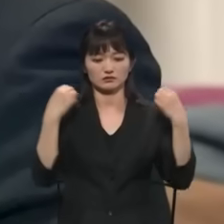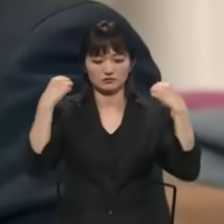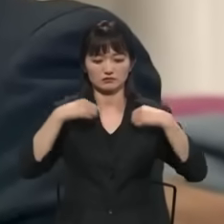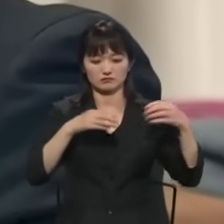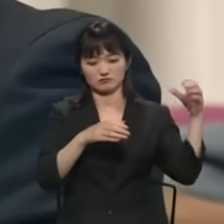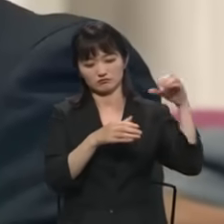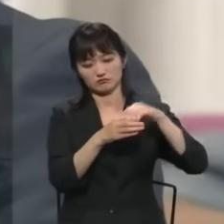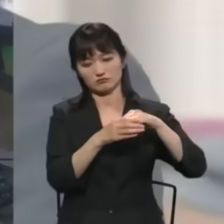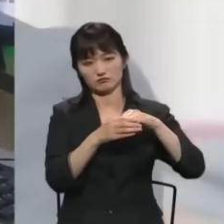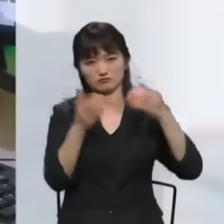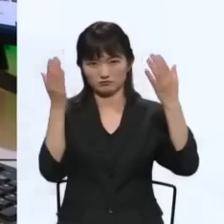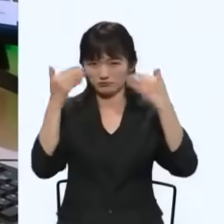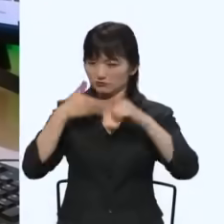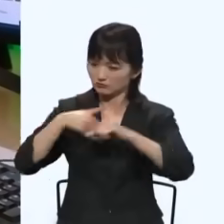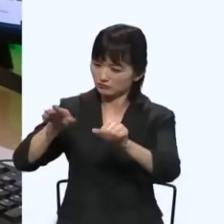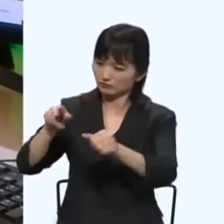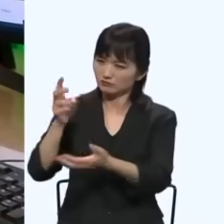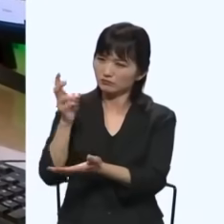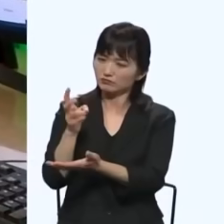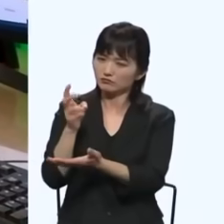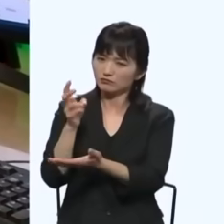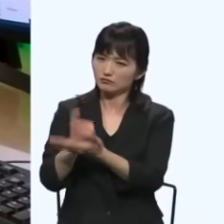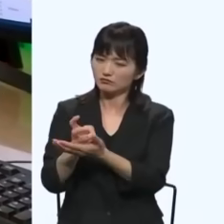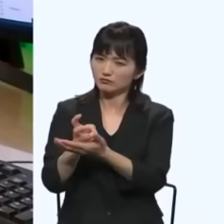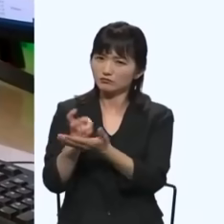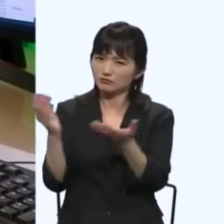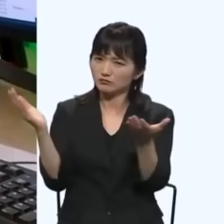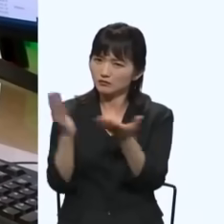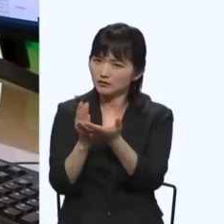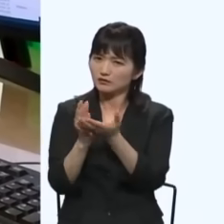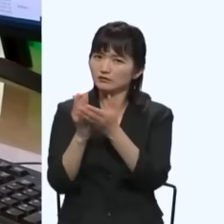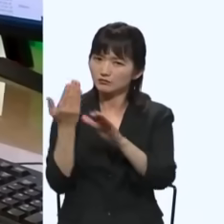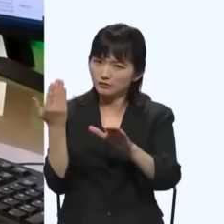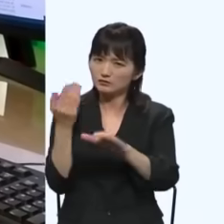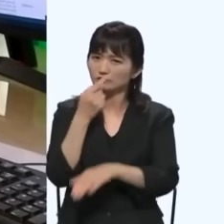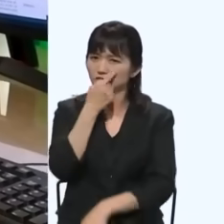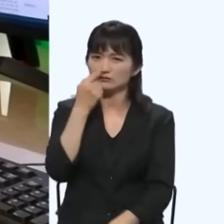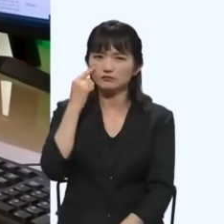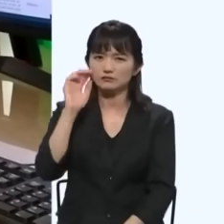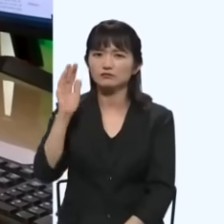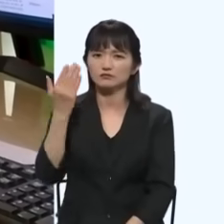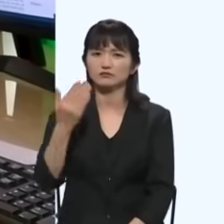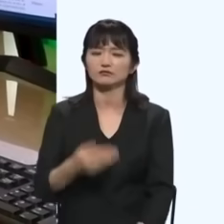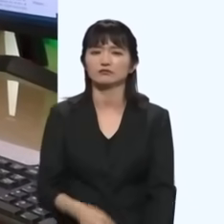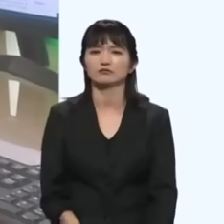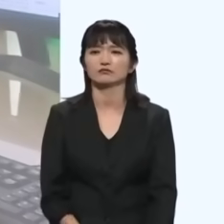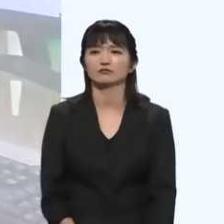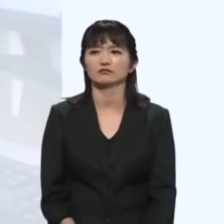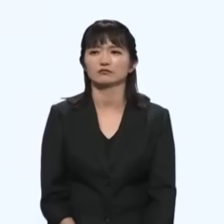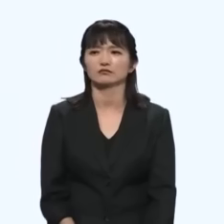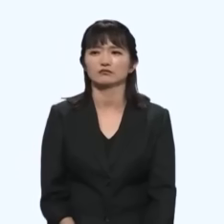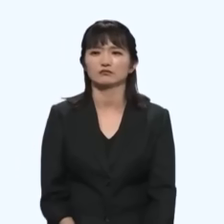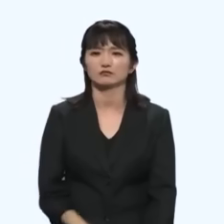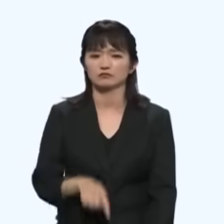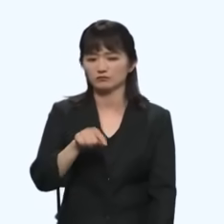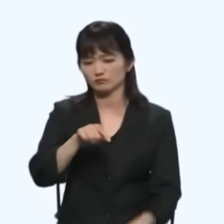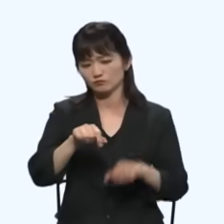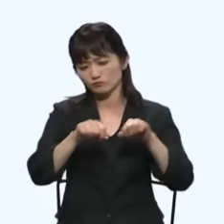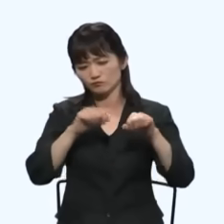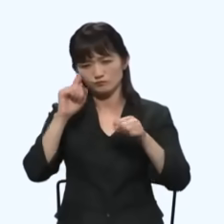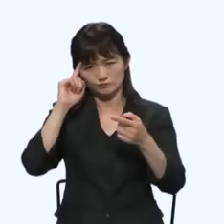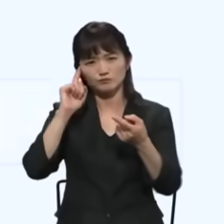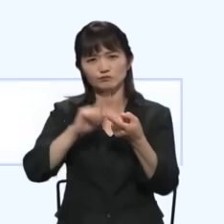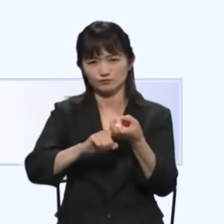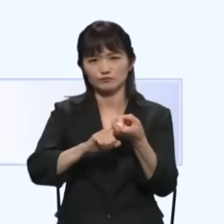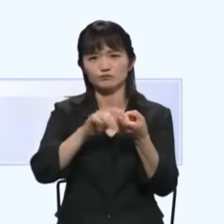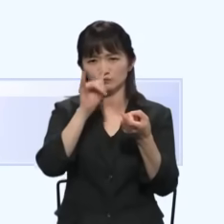대해서요 좀 이게 합법이냐 불법이냐 이것도 좀 따져 봐야 될 것 같은데요 아마 많은 분들이이 행위에 대해서 좀 관심을 가지고